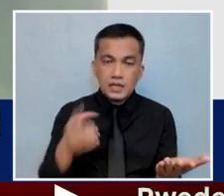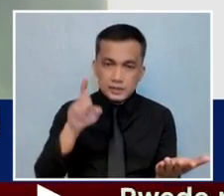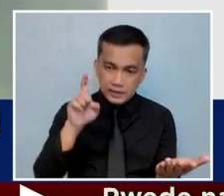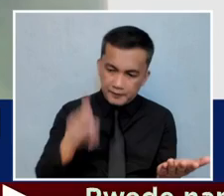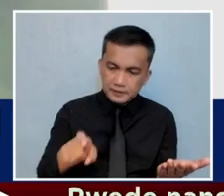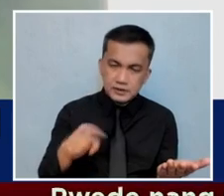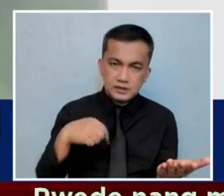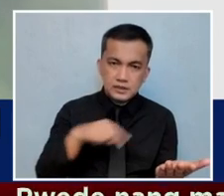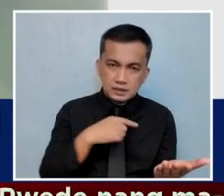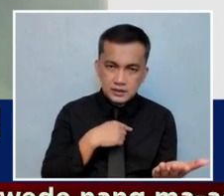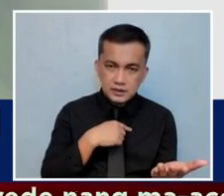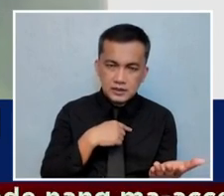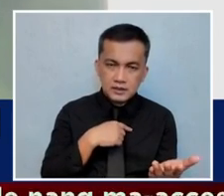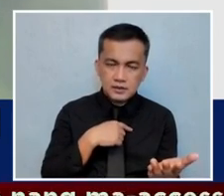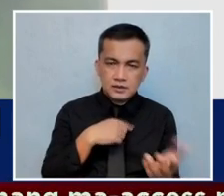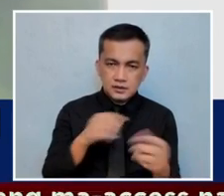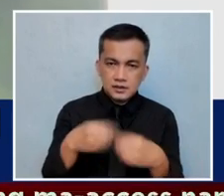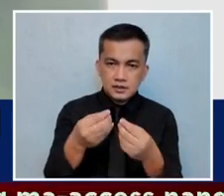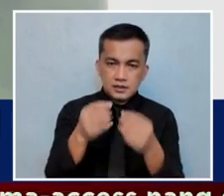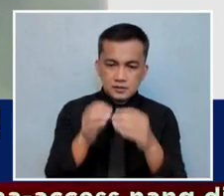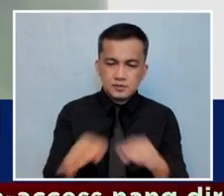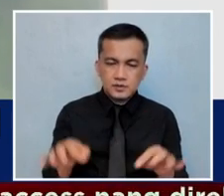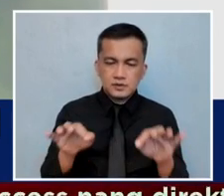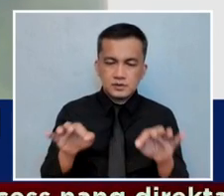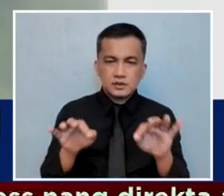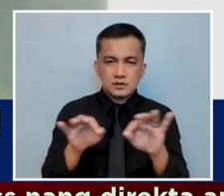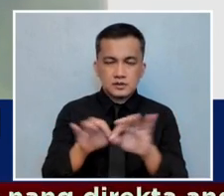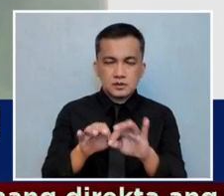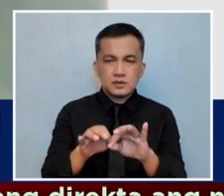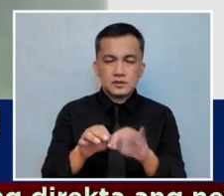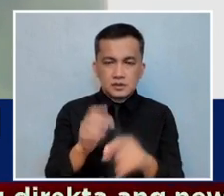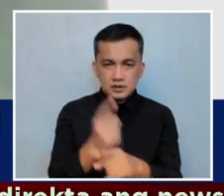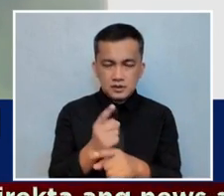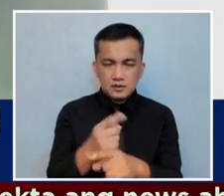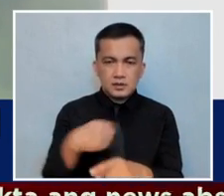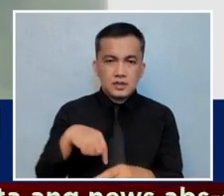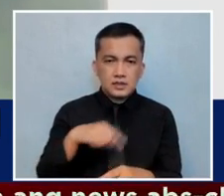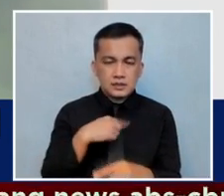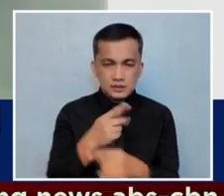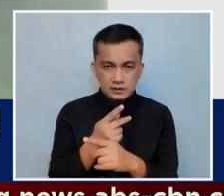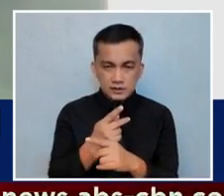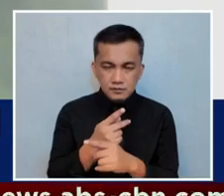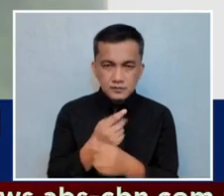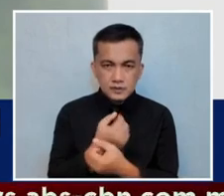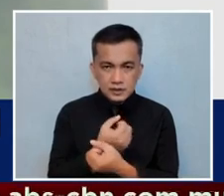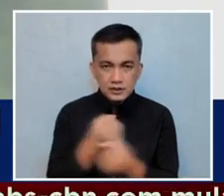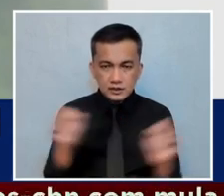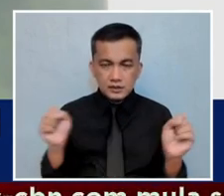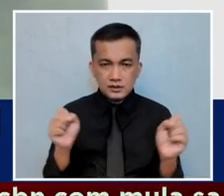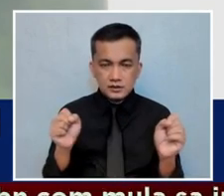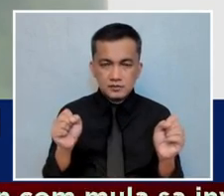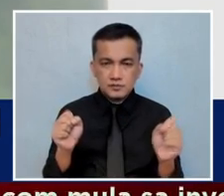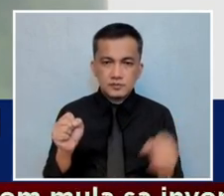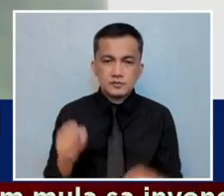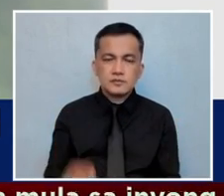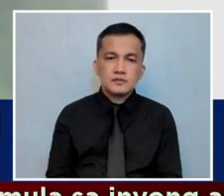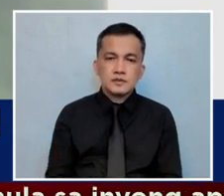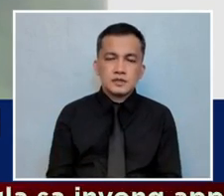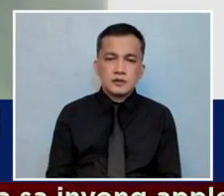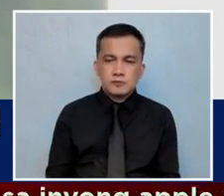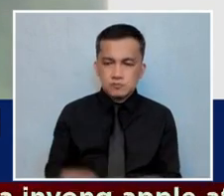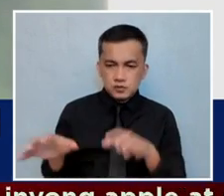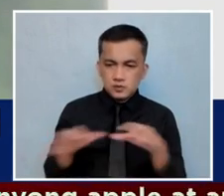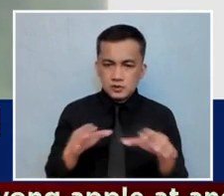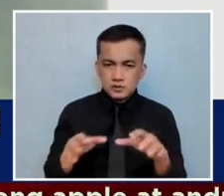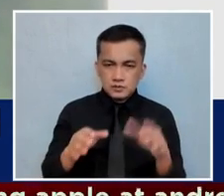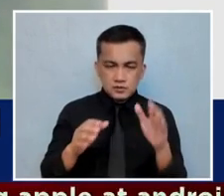natin pahalagahan ng wasto ang ating kalayaan at ipaling ang ating mga kinikilos ng ayon